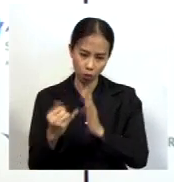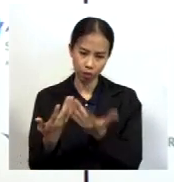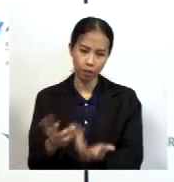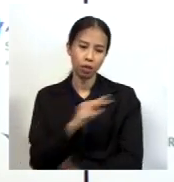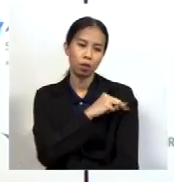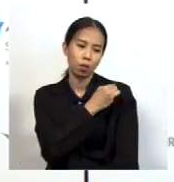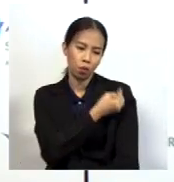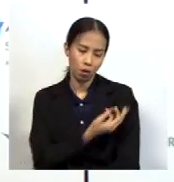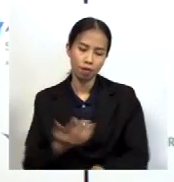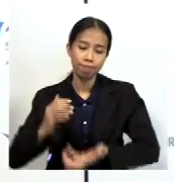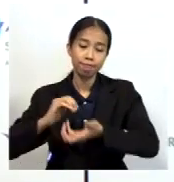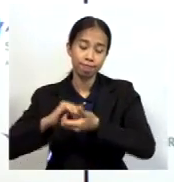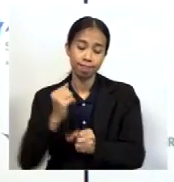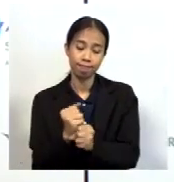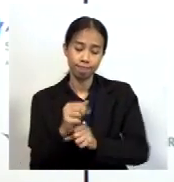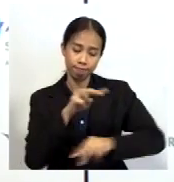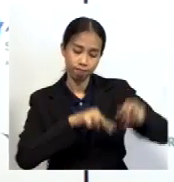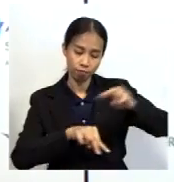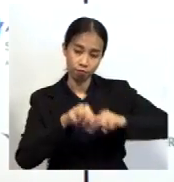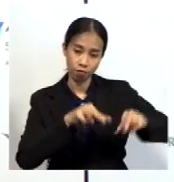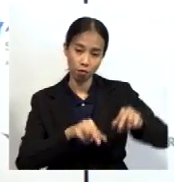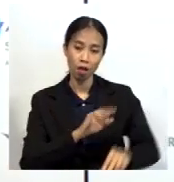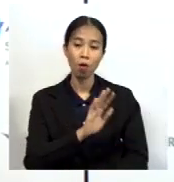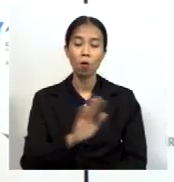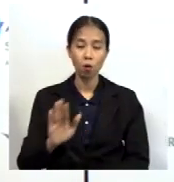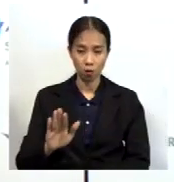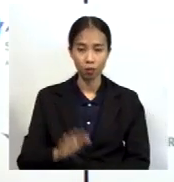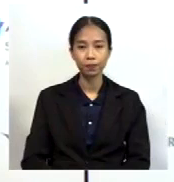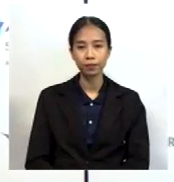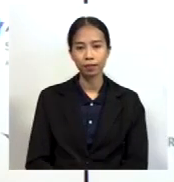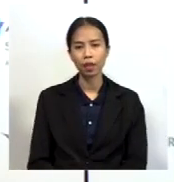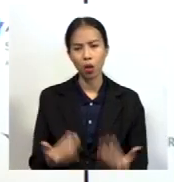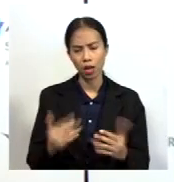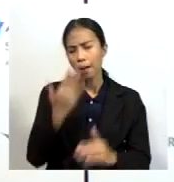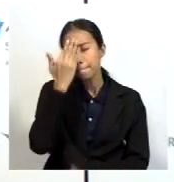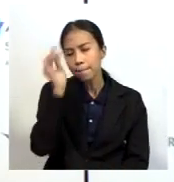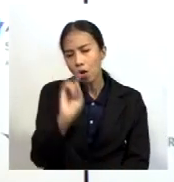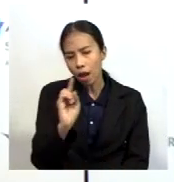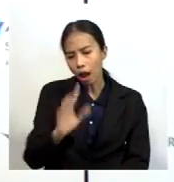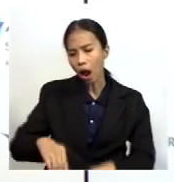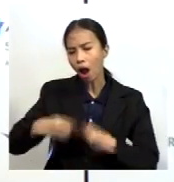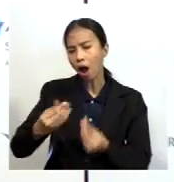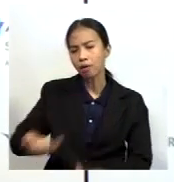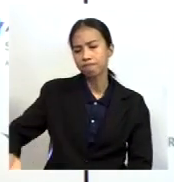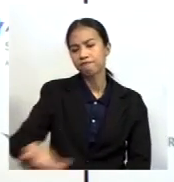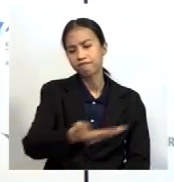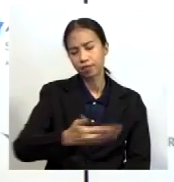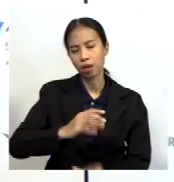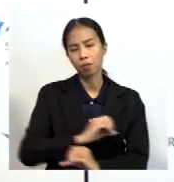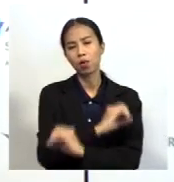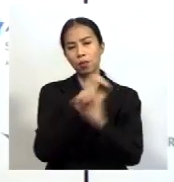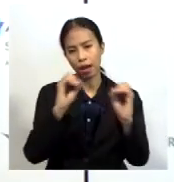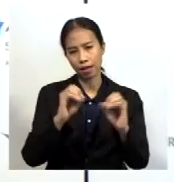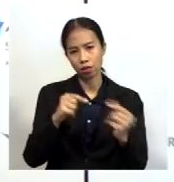ขนะครับร่วมกันทำงานที่จะดูแลนะครับตรงนี้ก็เพื่อความปลอดภัยของทุกคนนะครับคือทั้งพี่น้อง